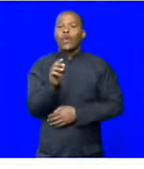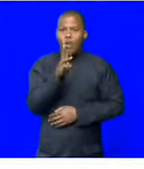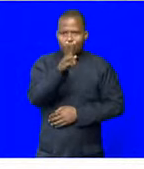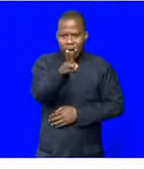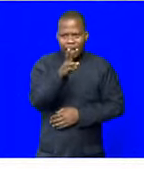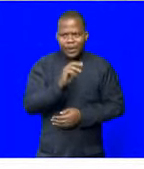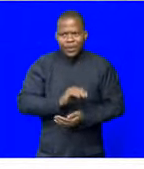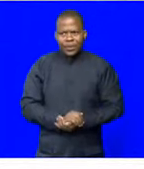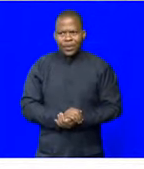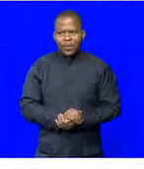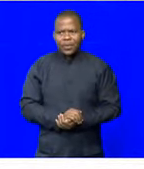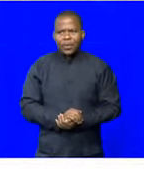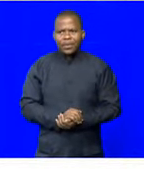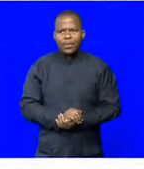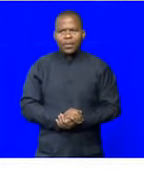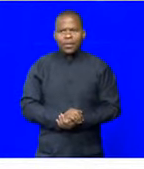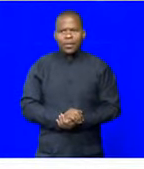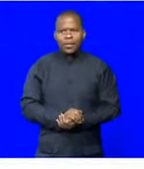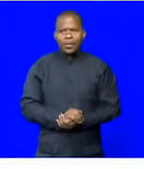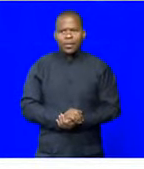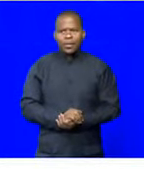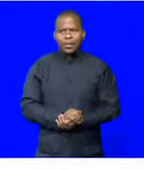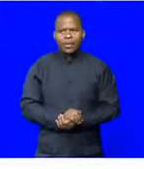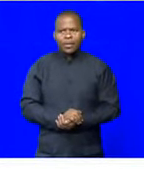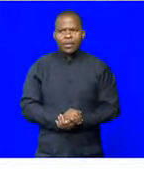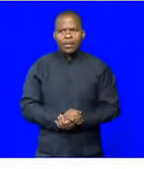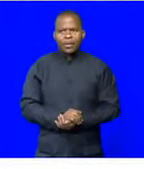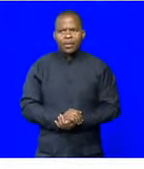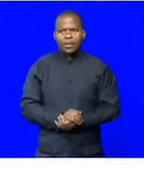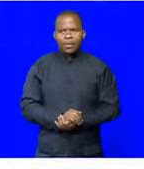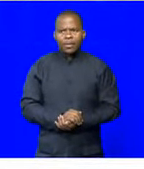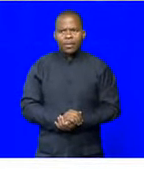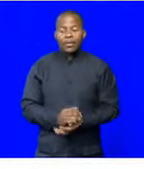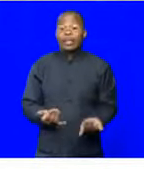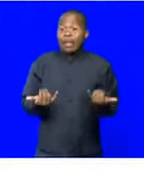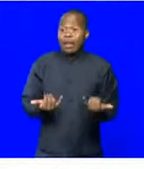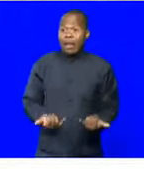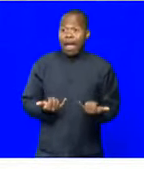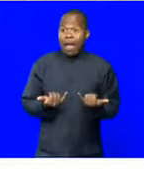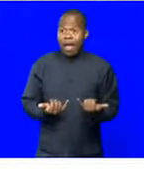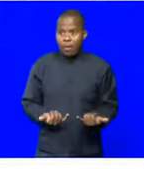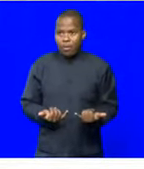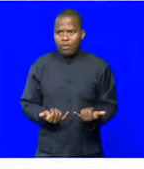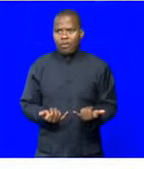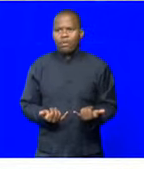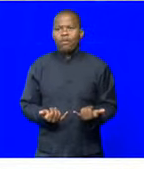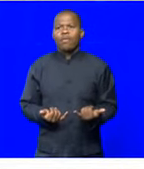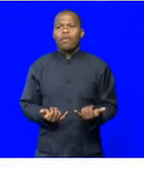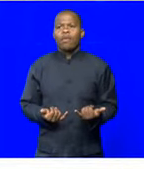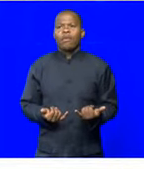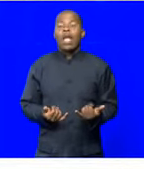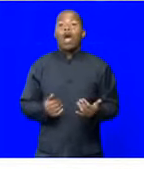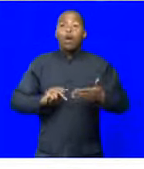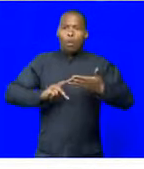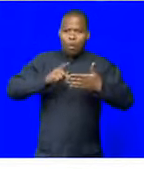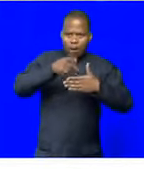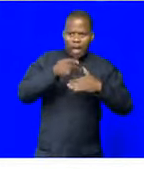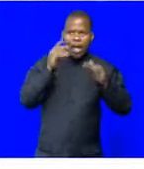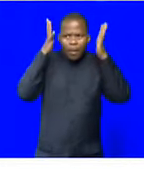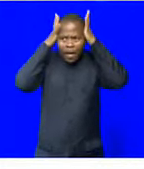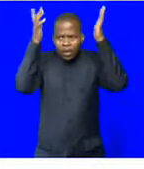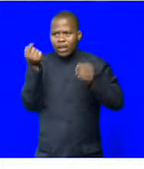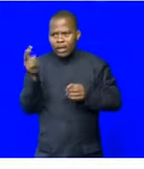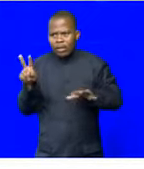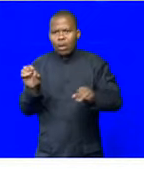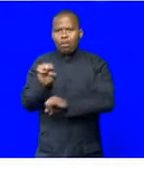tawubeke usivetela ngalo kuphelele ukuthi ke ingwenyama ihambe njani kulolu luhambo emva kwaloko kwethu itawubese ke iyachubeka ngalokutayelekile ke tinhlelo temsakade lokufaka